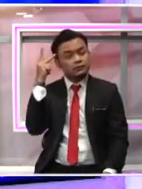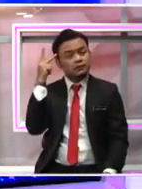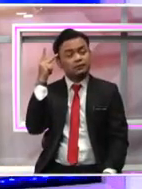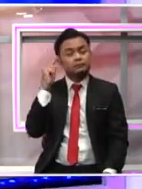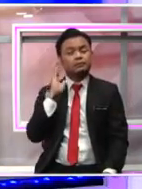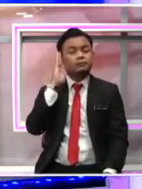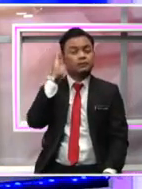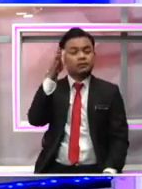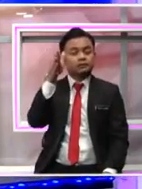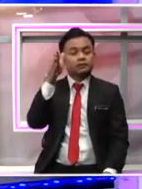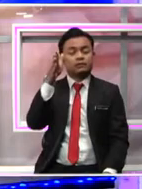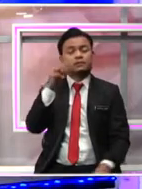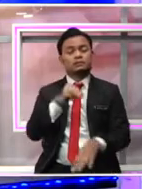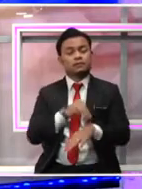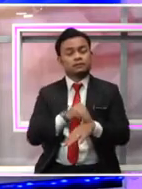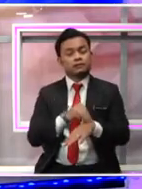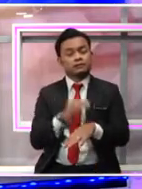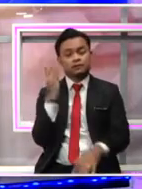depan kita